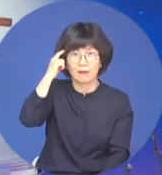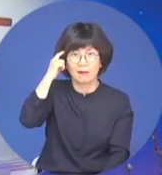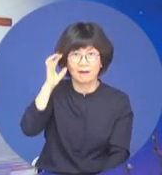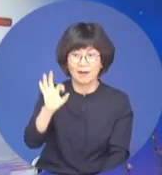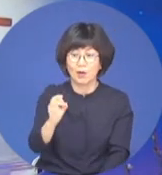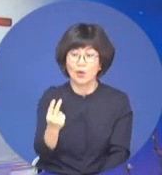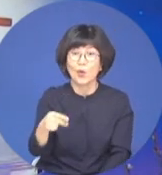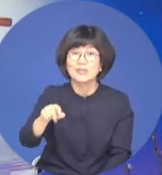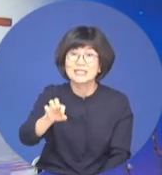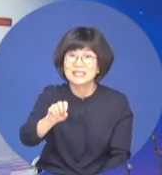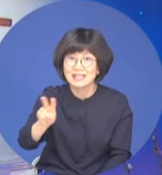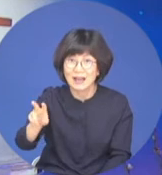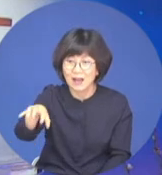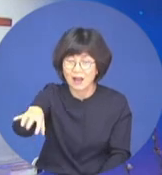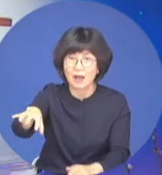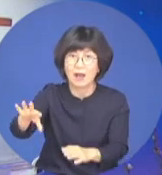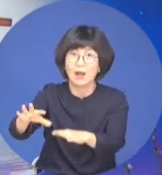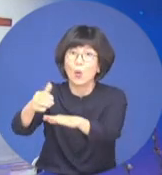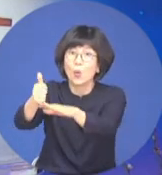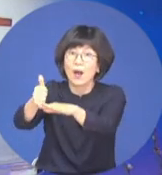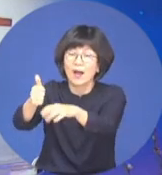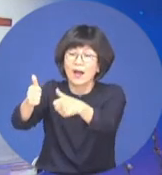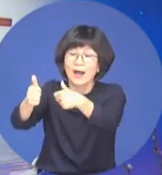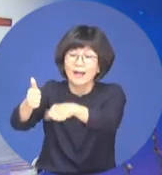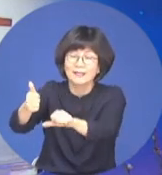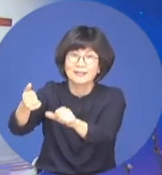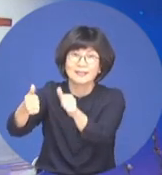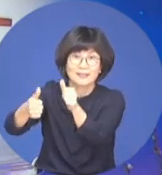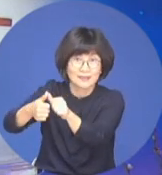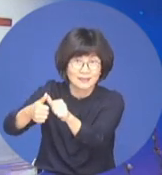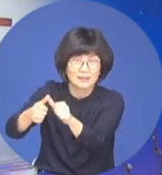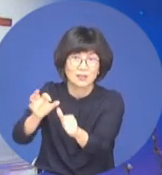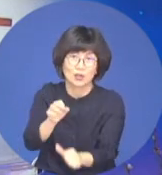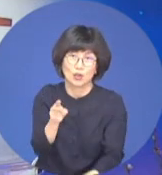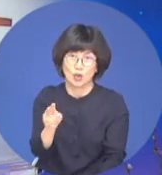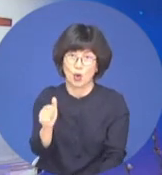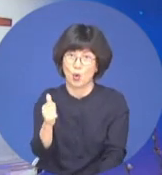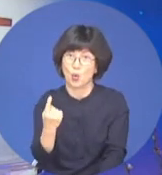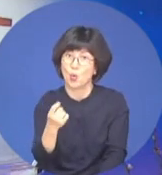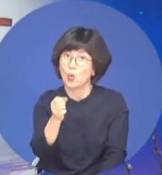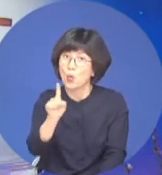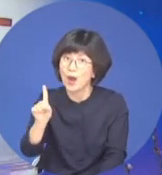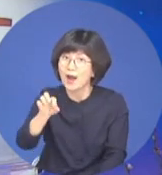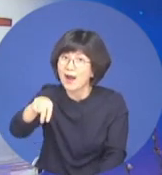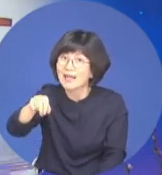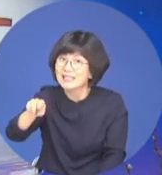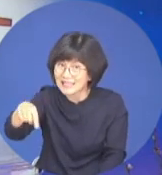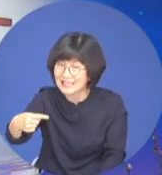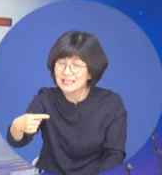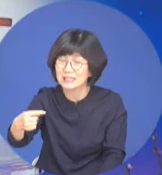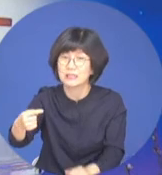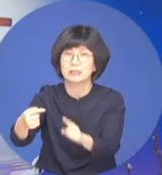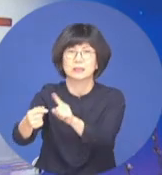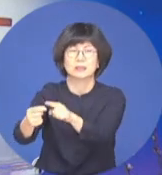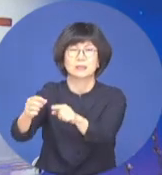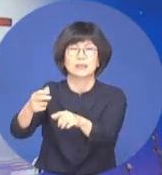왕의 아들, 첫 번째 아들이 여호아스인데 여호아스를 17대 왕으로